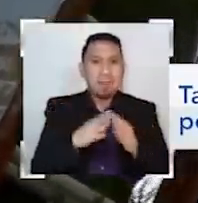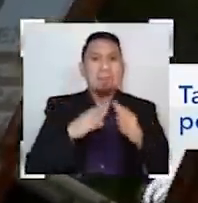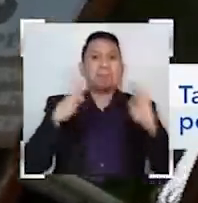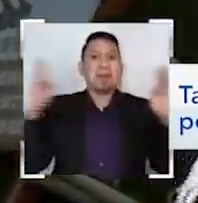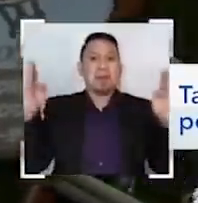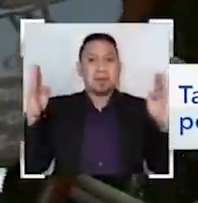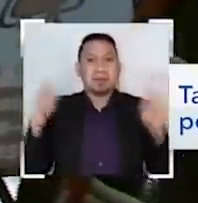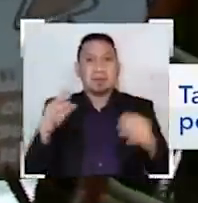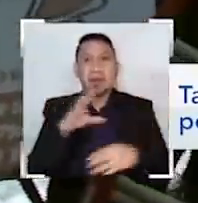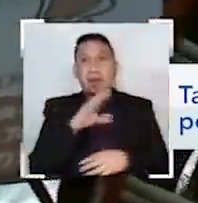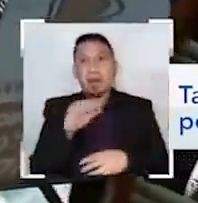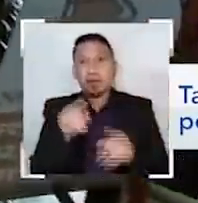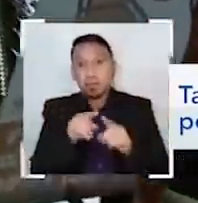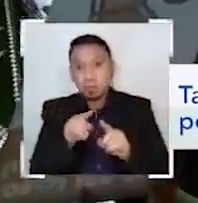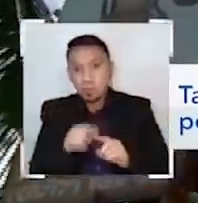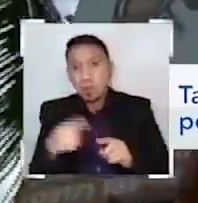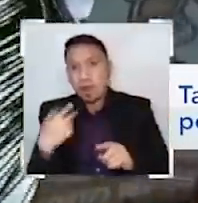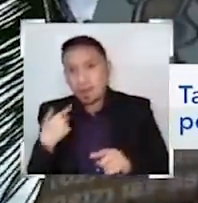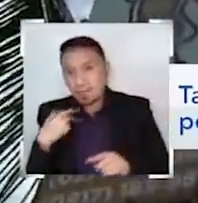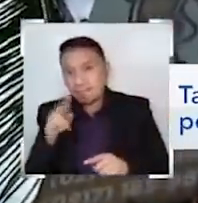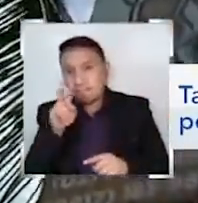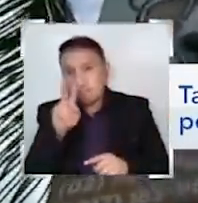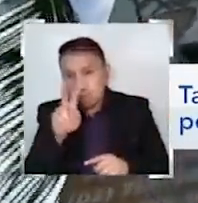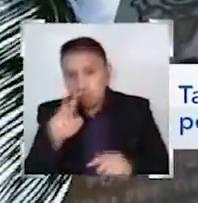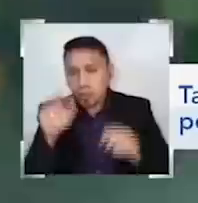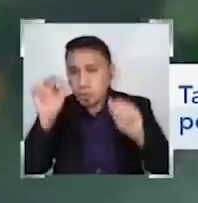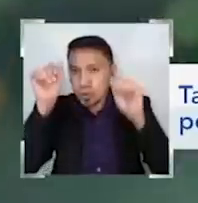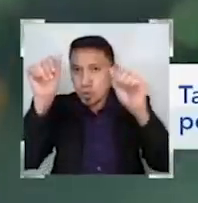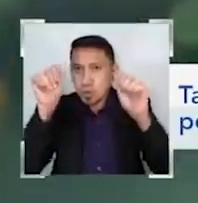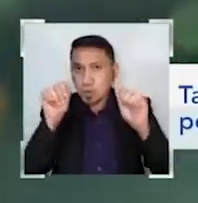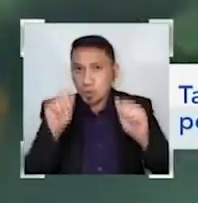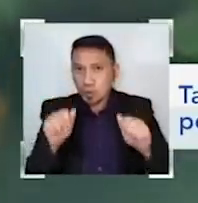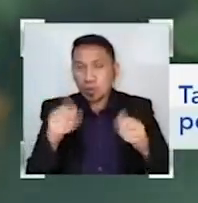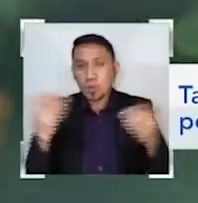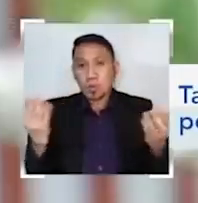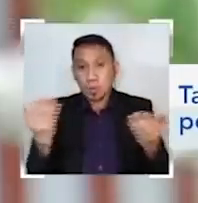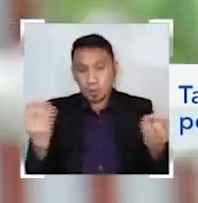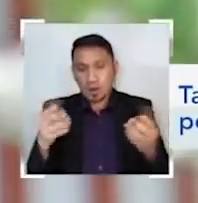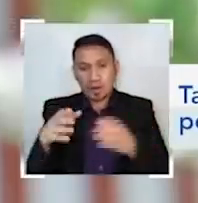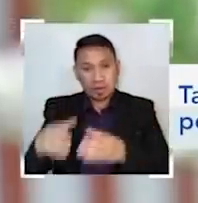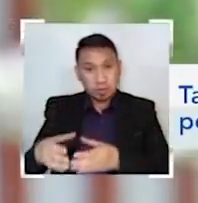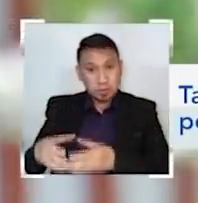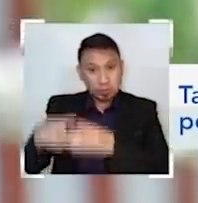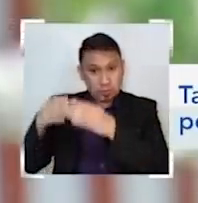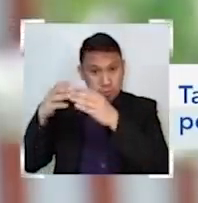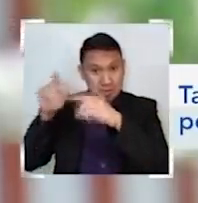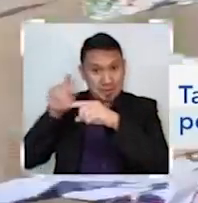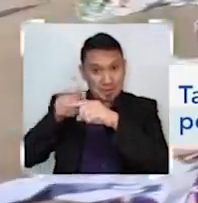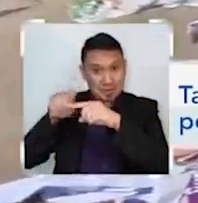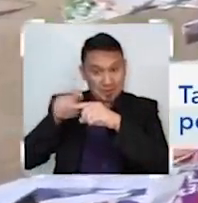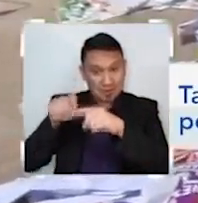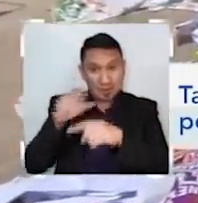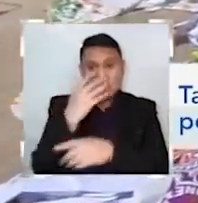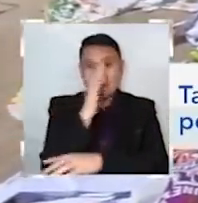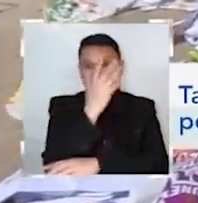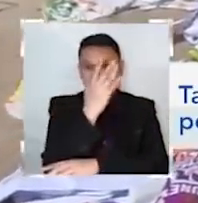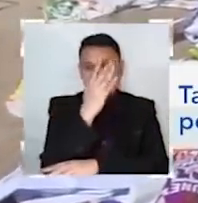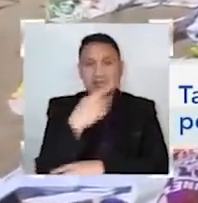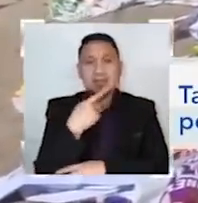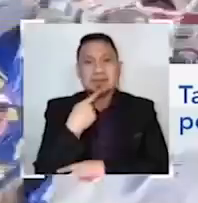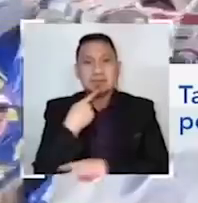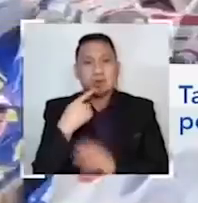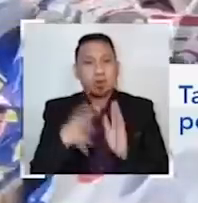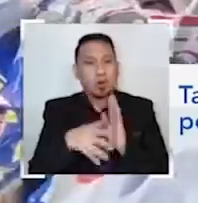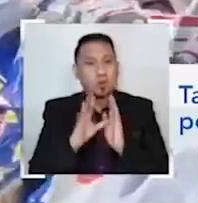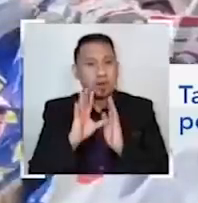kaming nagkakabit ng campaign paraphernalia sa mga poste ng ilaw at mga puno. Bawal yan ayon sa COMELEC. Kaya nagkakasarian